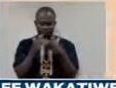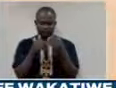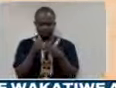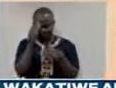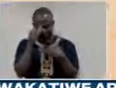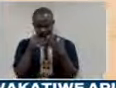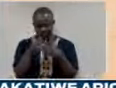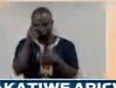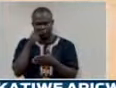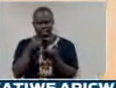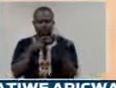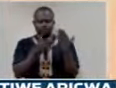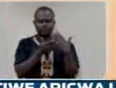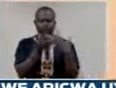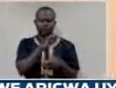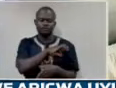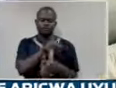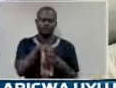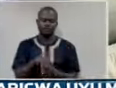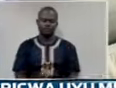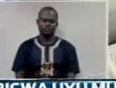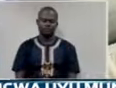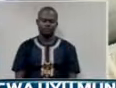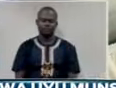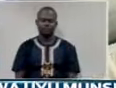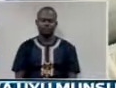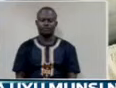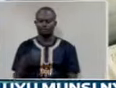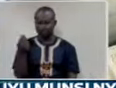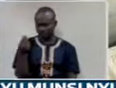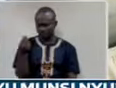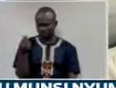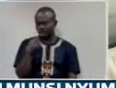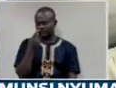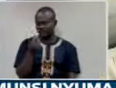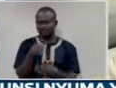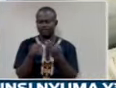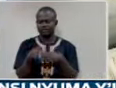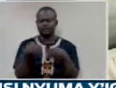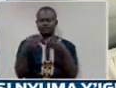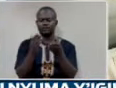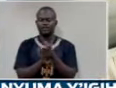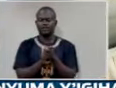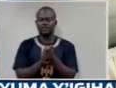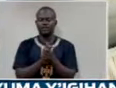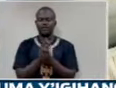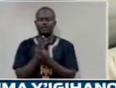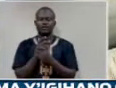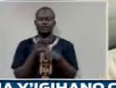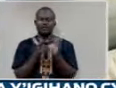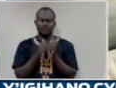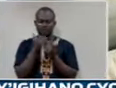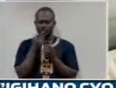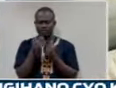kuko ngo n'ababyeyi be bagiye babyungukiramo ku mufuka nyine hari amafaranga batugeneraga kandi akaba